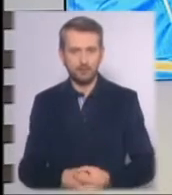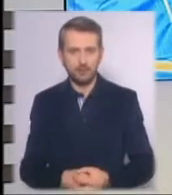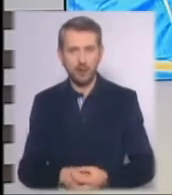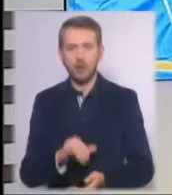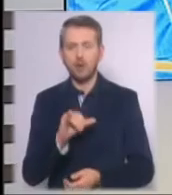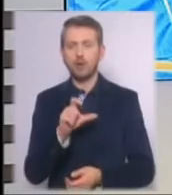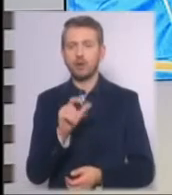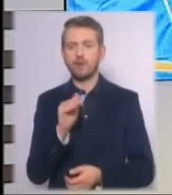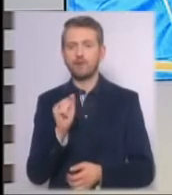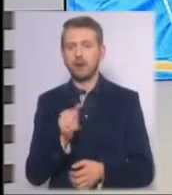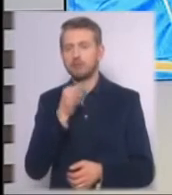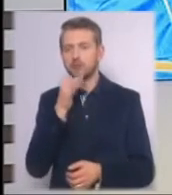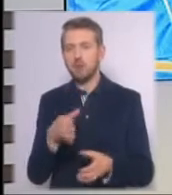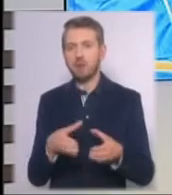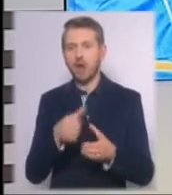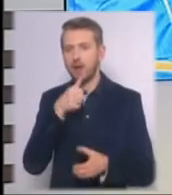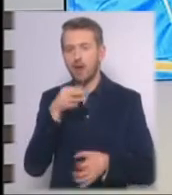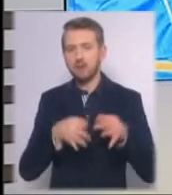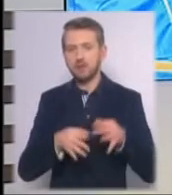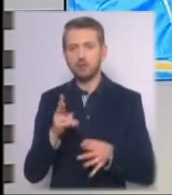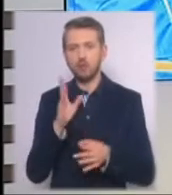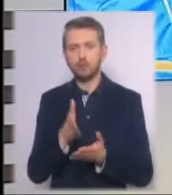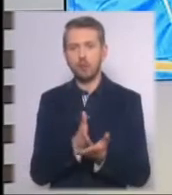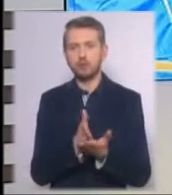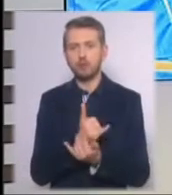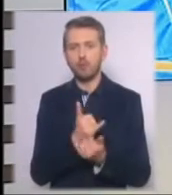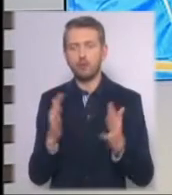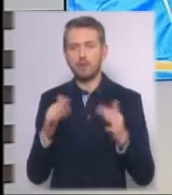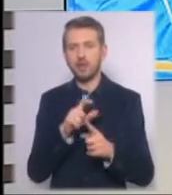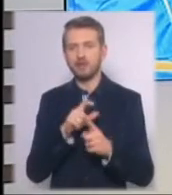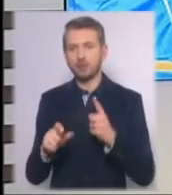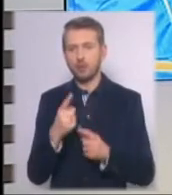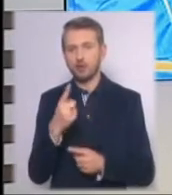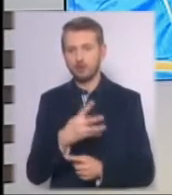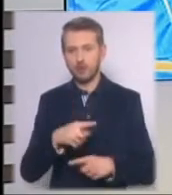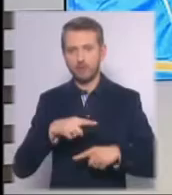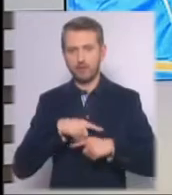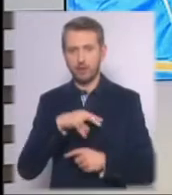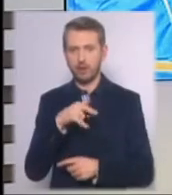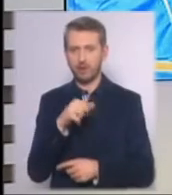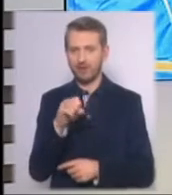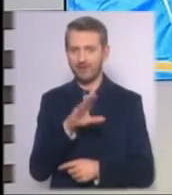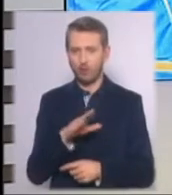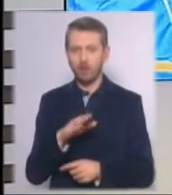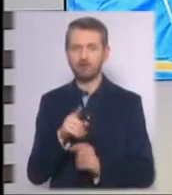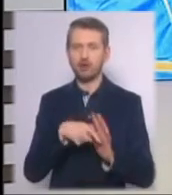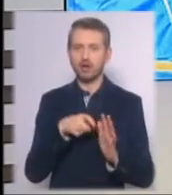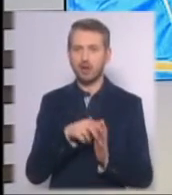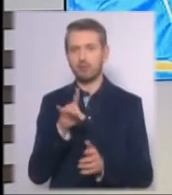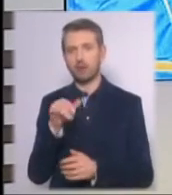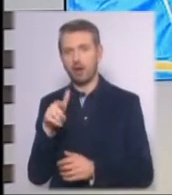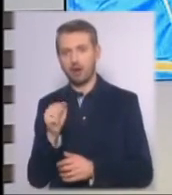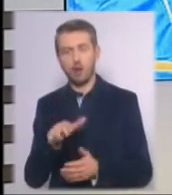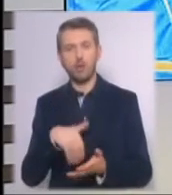УЄФА назвав бригаду арбітрів, яка обслуговуватиме матч-відповідь 1/4 фіналу Ліги Європи «Шахтар Брага». Головним рефері у полі